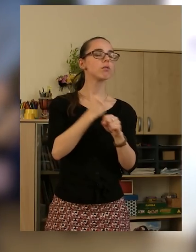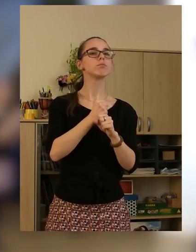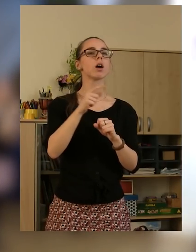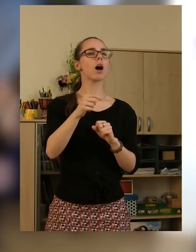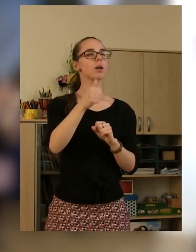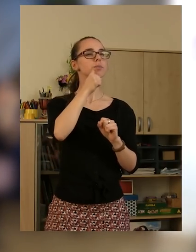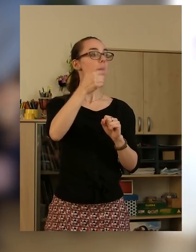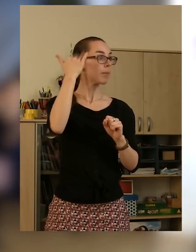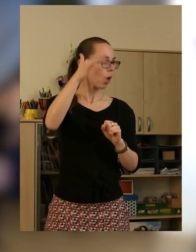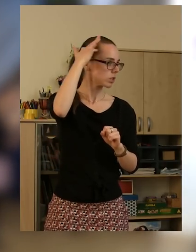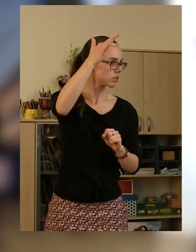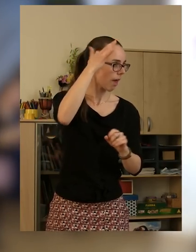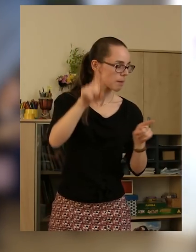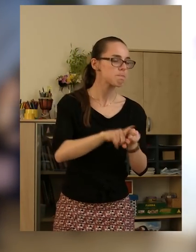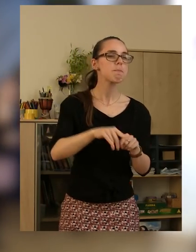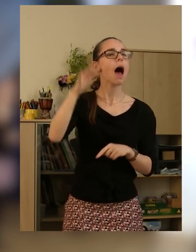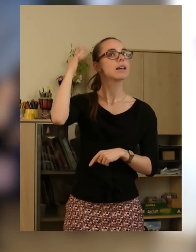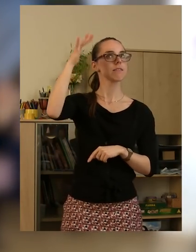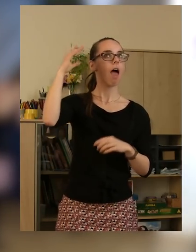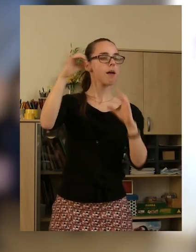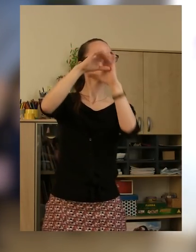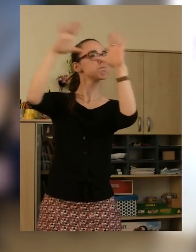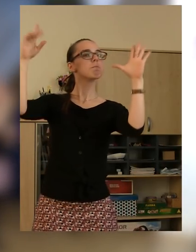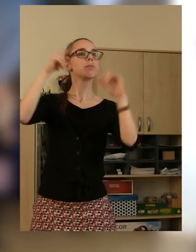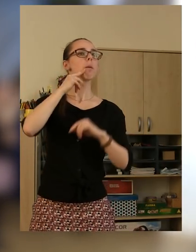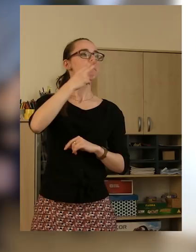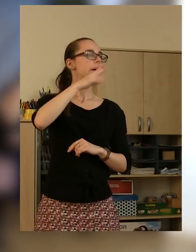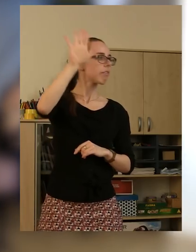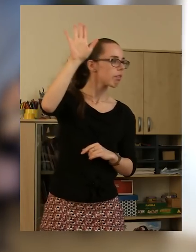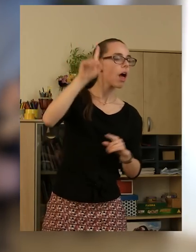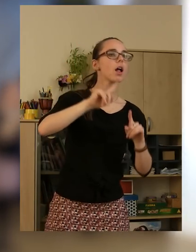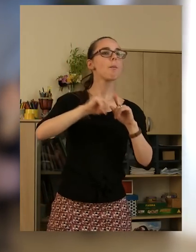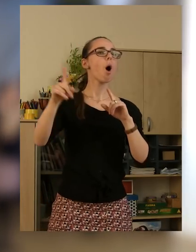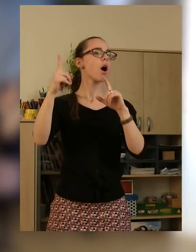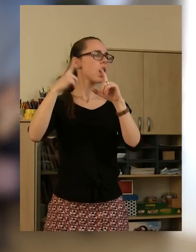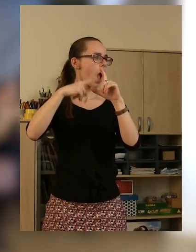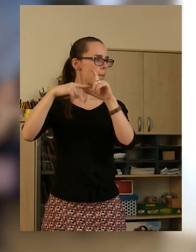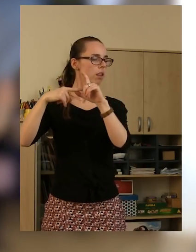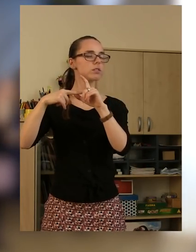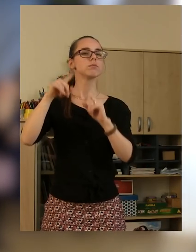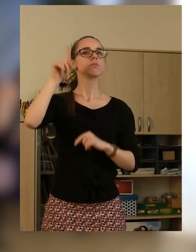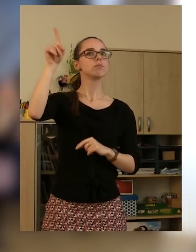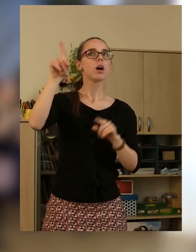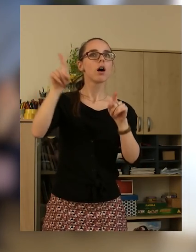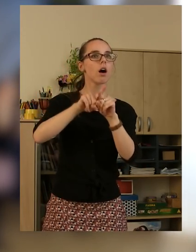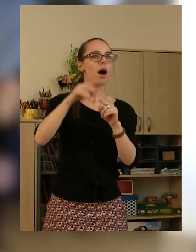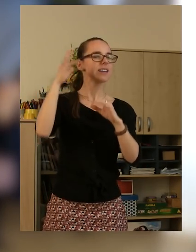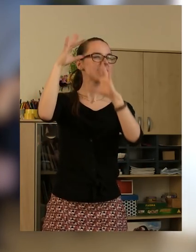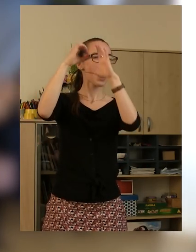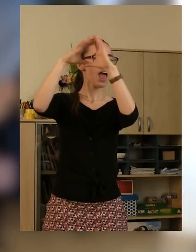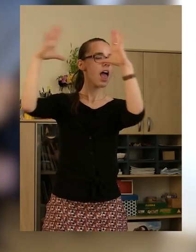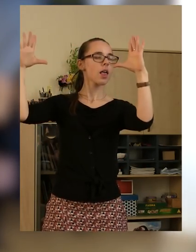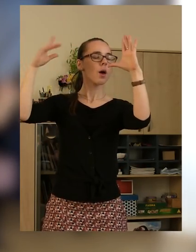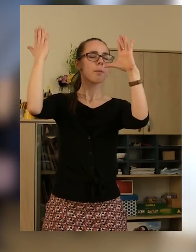snech, Goebbels a Hitler a všichni tyhle ty pohlaváři vystupovali jako temný stíny, zatímco